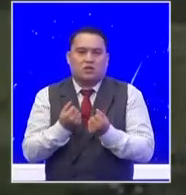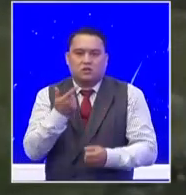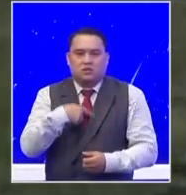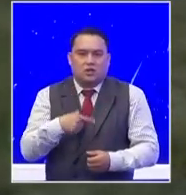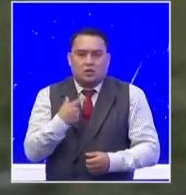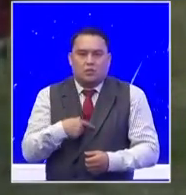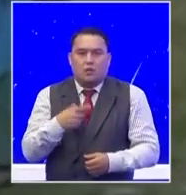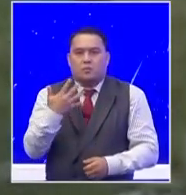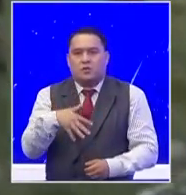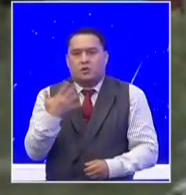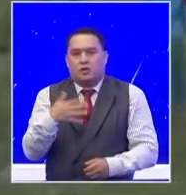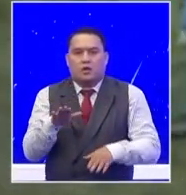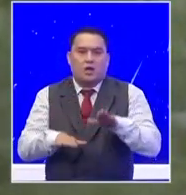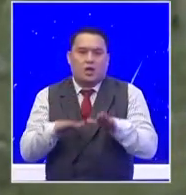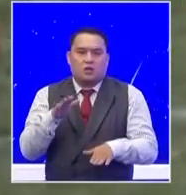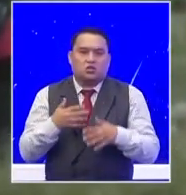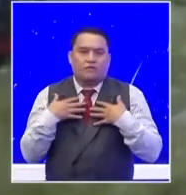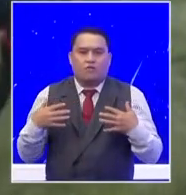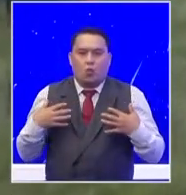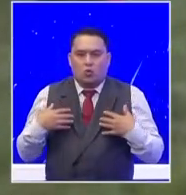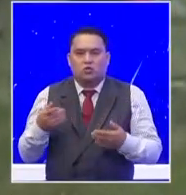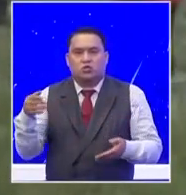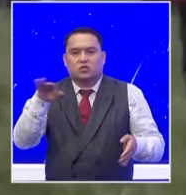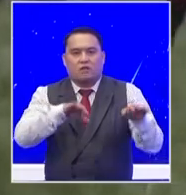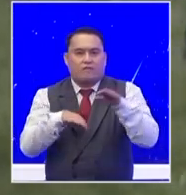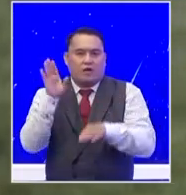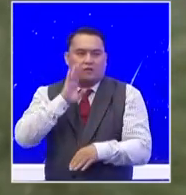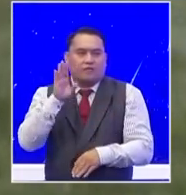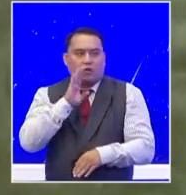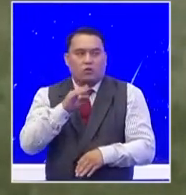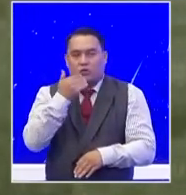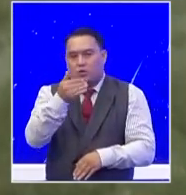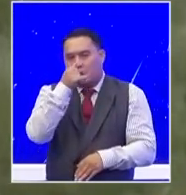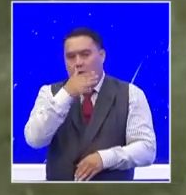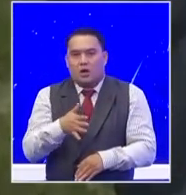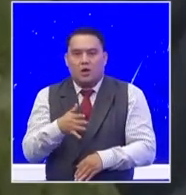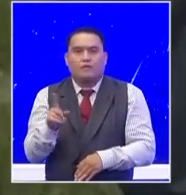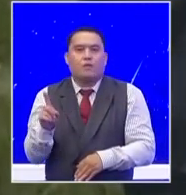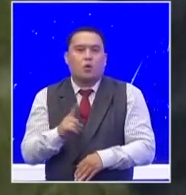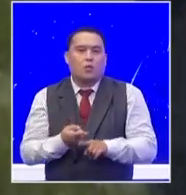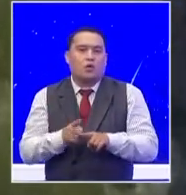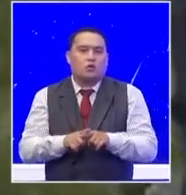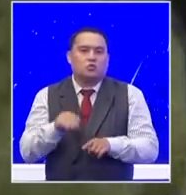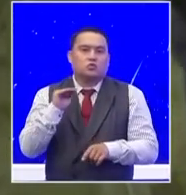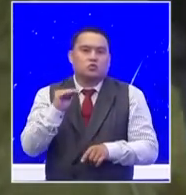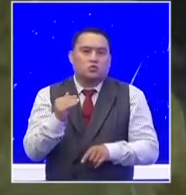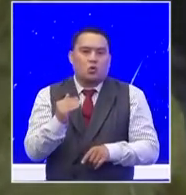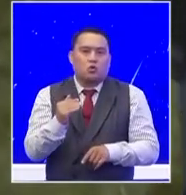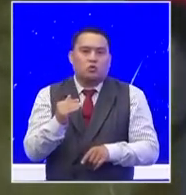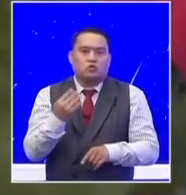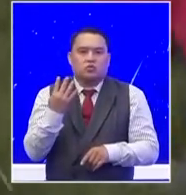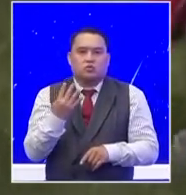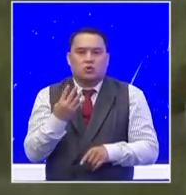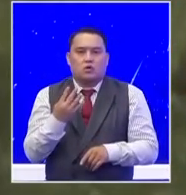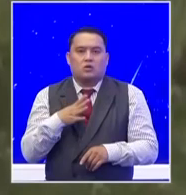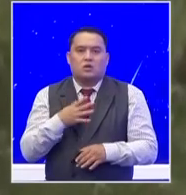Самостоятельно спустить 55-килограммовое животное через ущелья и водопады они не могли. По их словам, они завели 4-летнюю